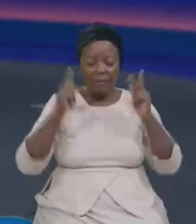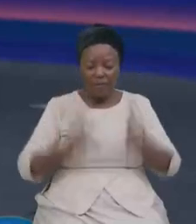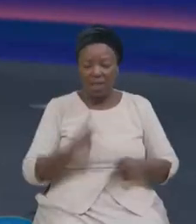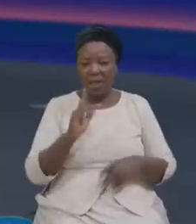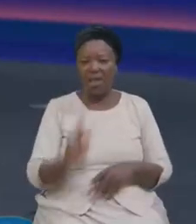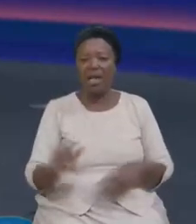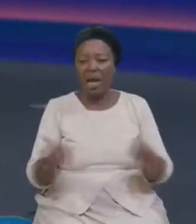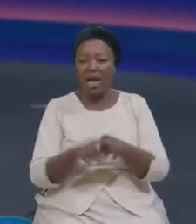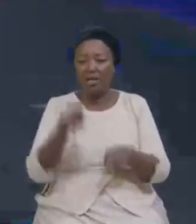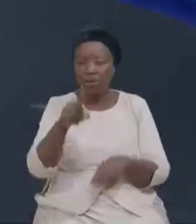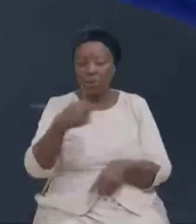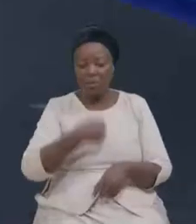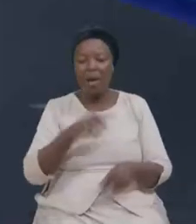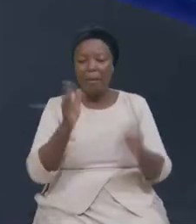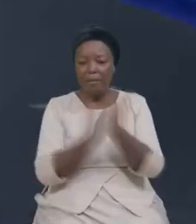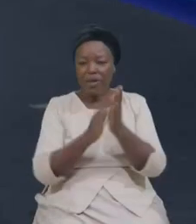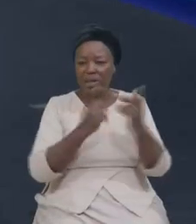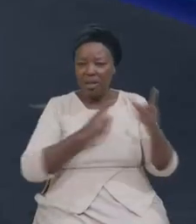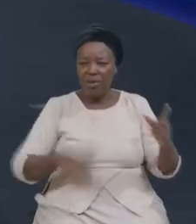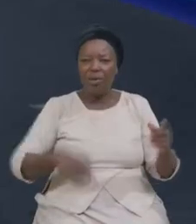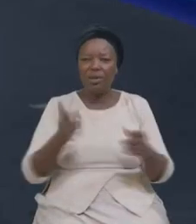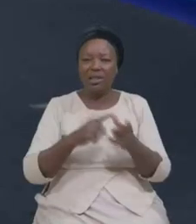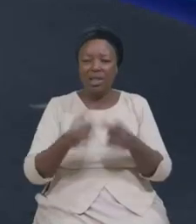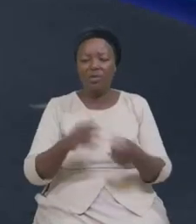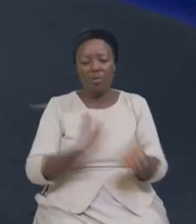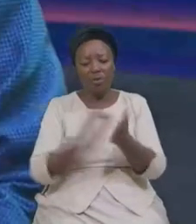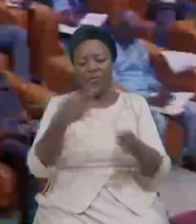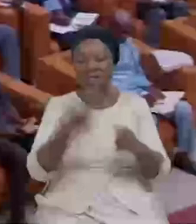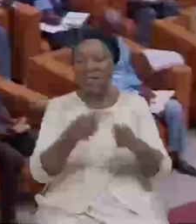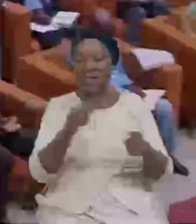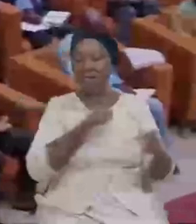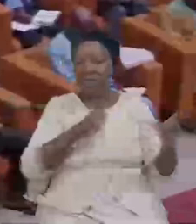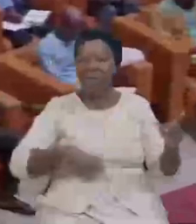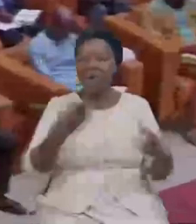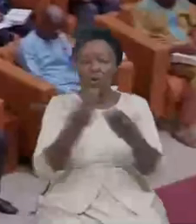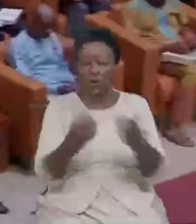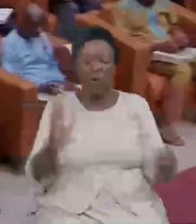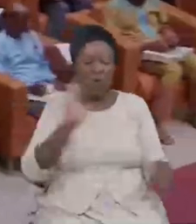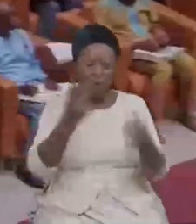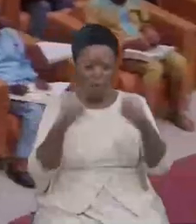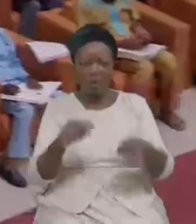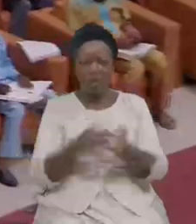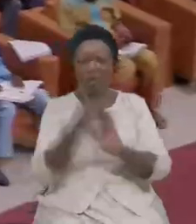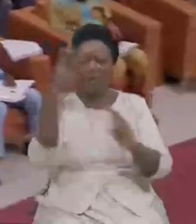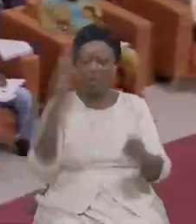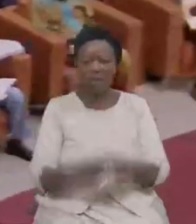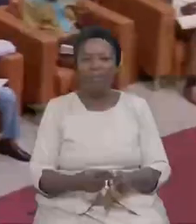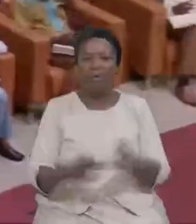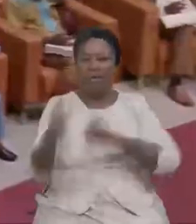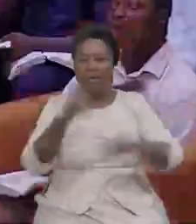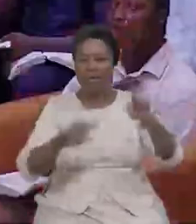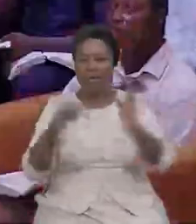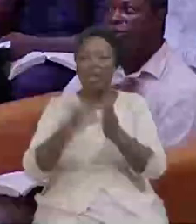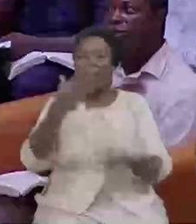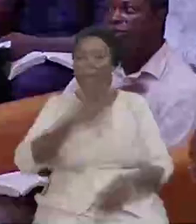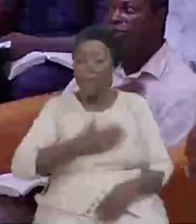nous glorifions le Seigneur, ta solution viendra. Ma solution viendra. Gloire à